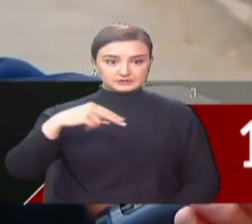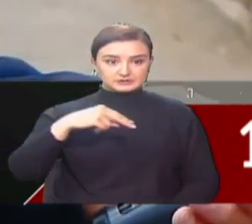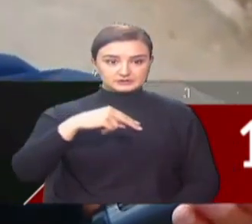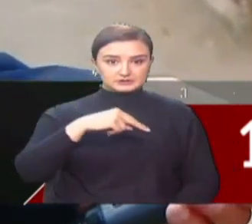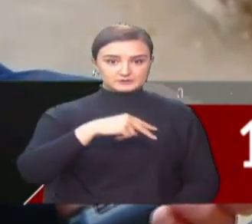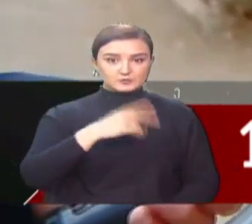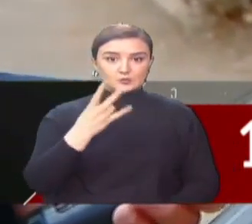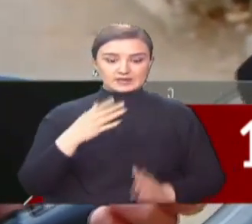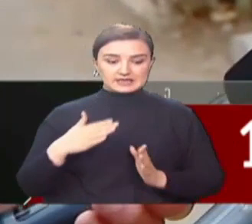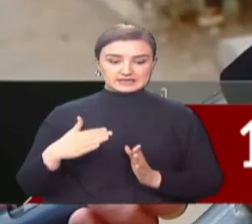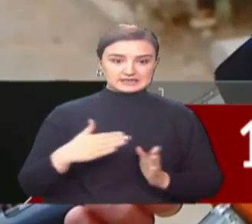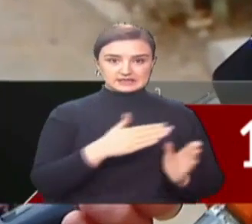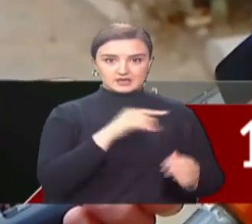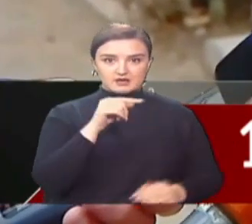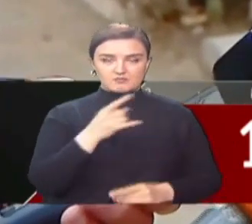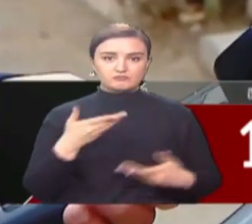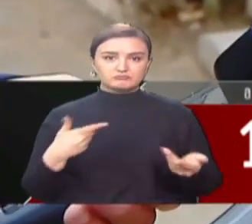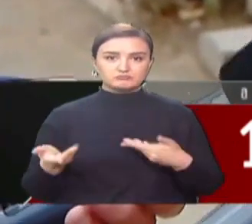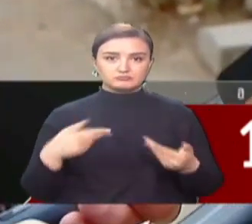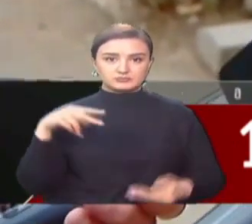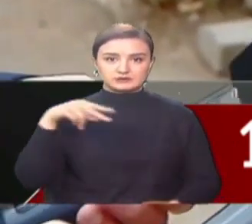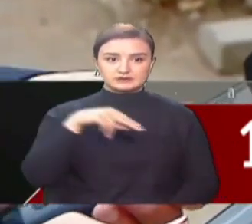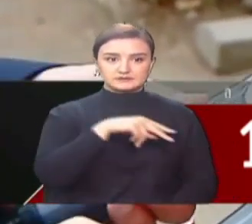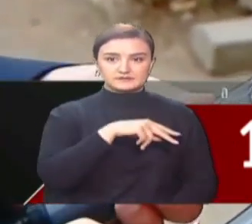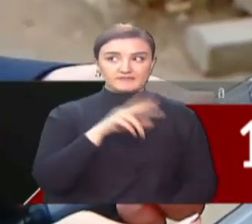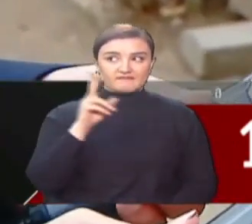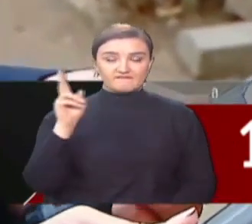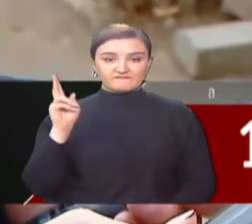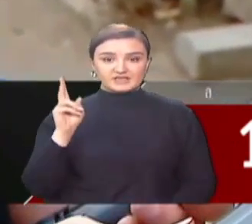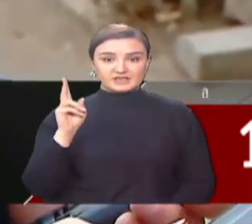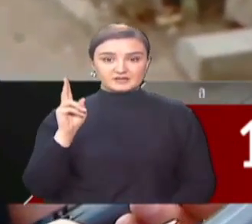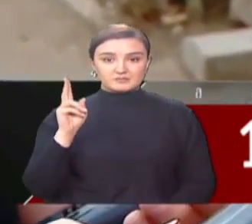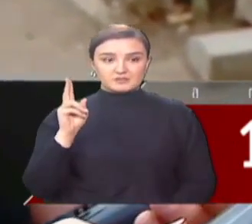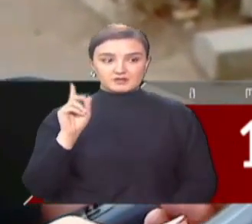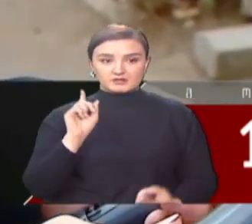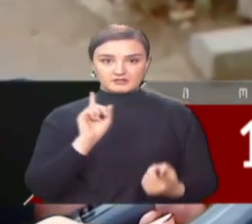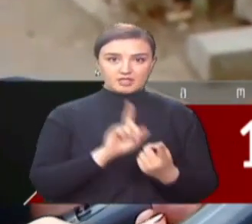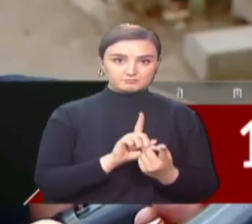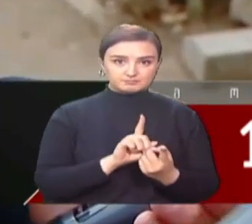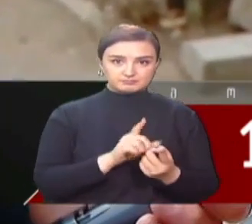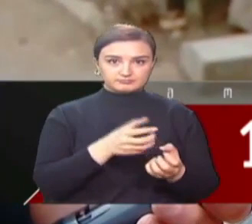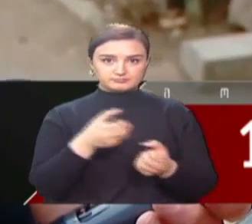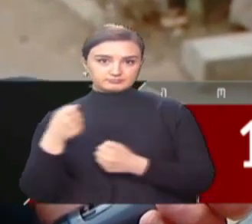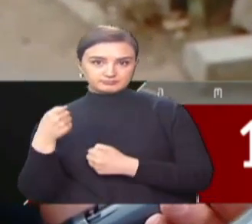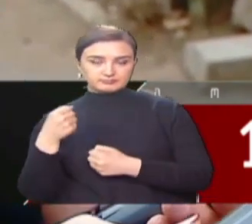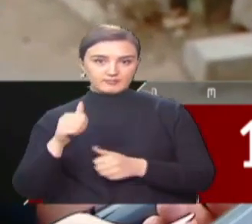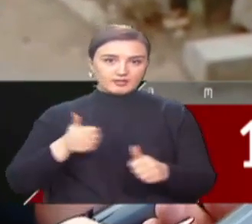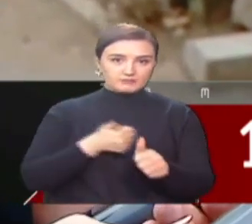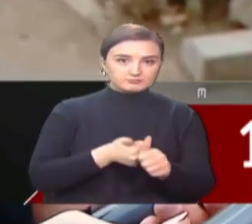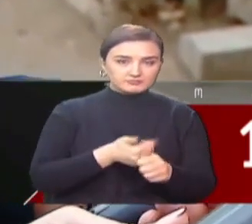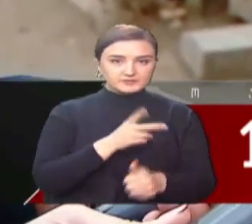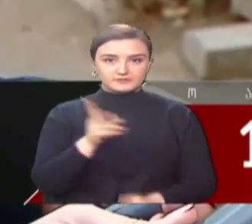უნდა ჩასულიყო. ხო და ვინმე ნახა, შეიყვანა, შეითრიეს. შეთრივით